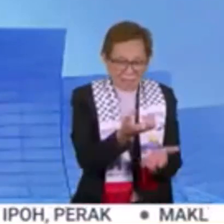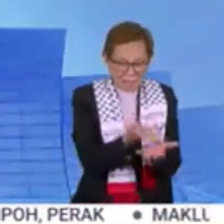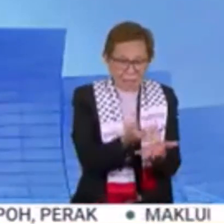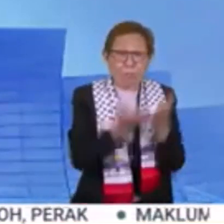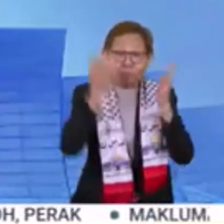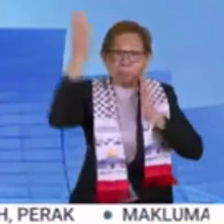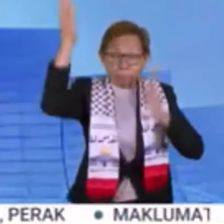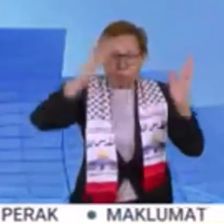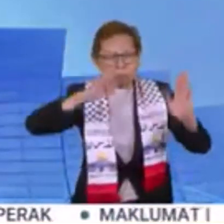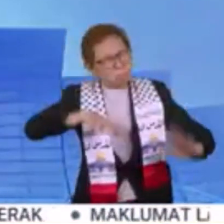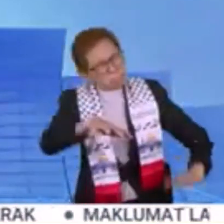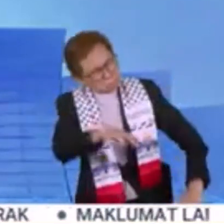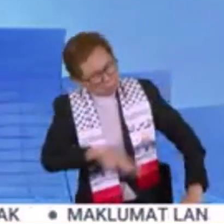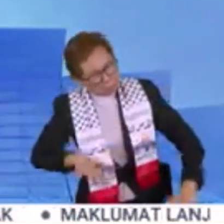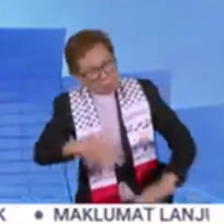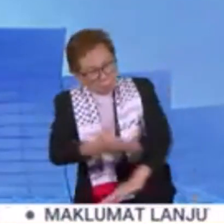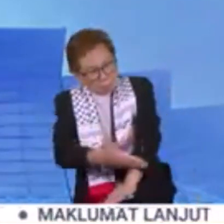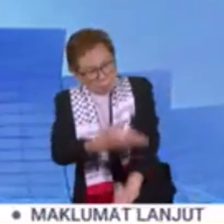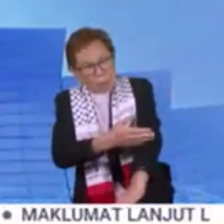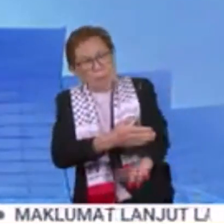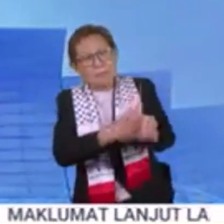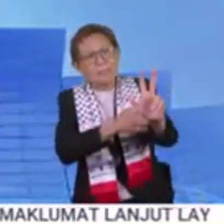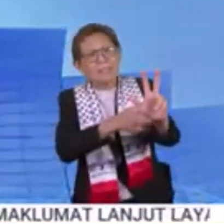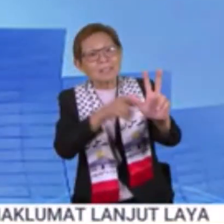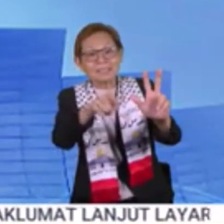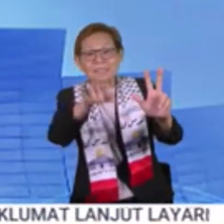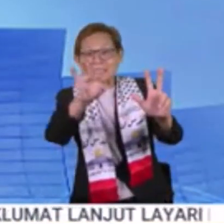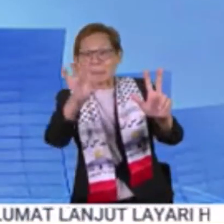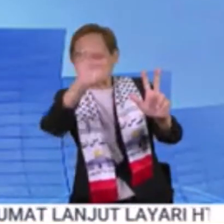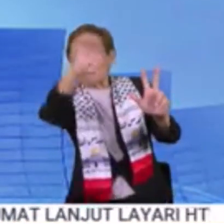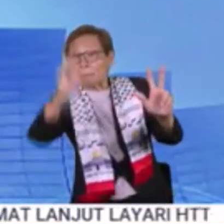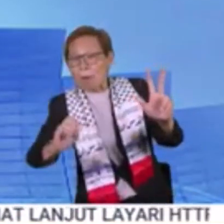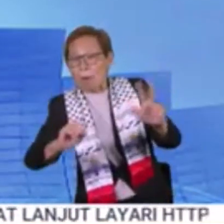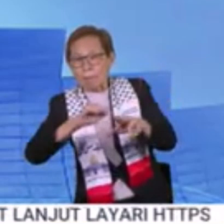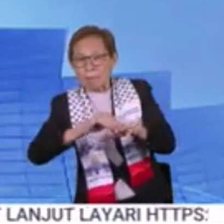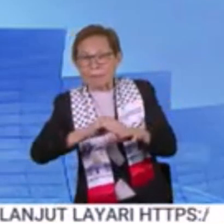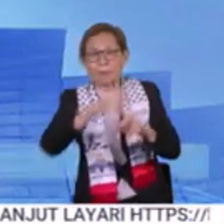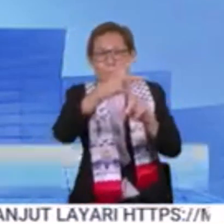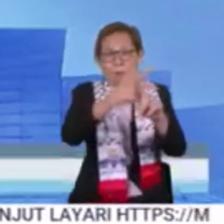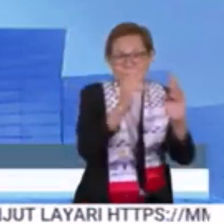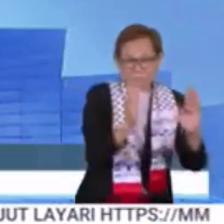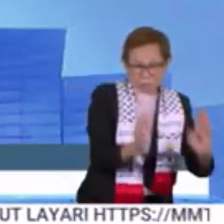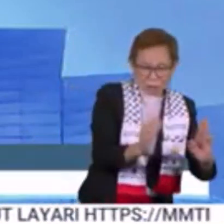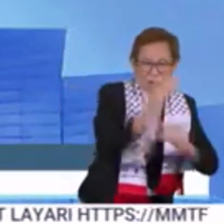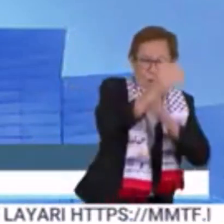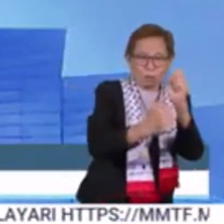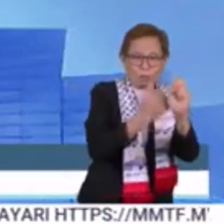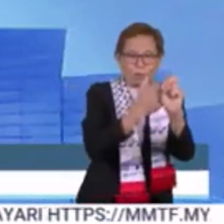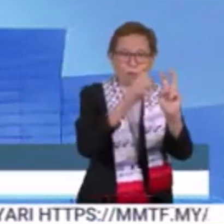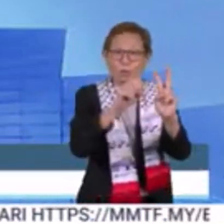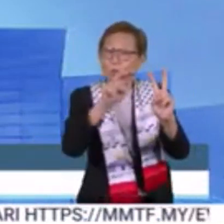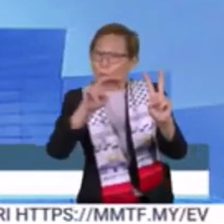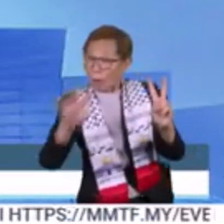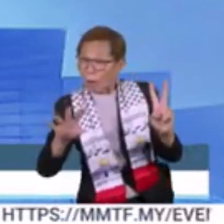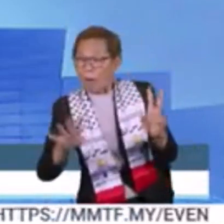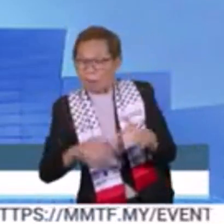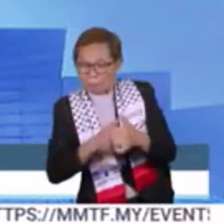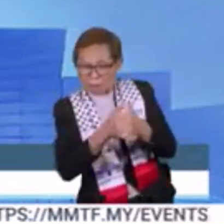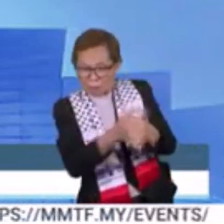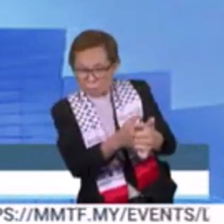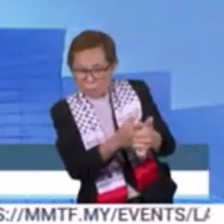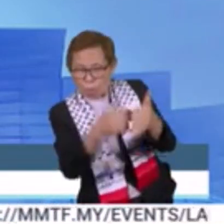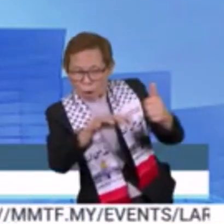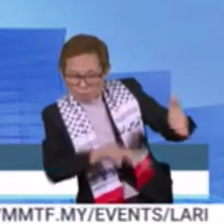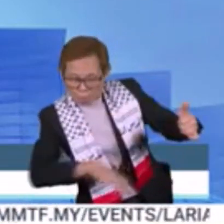Ekonomi Malaysia dianggarkan berkembang 3.9% pada suku pertama 2024.